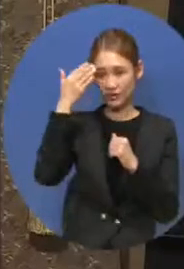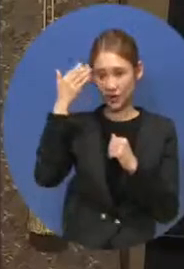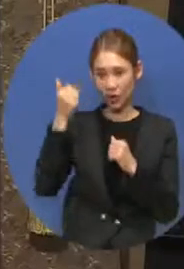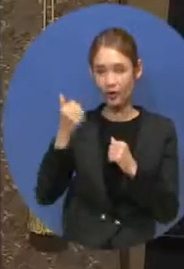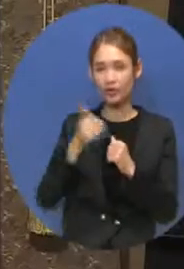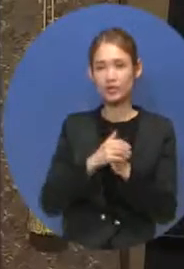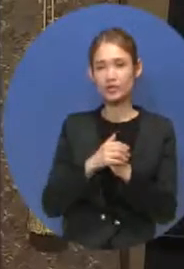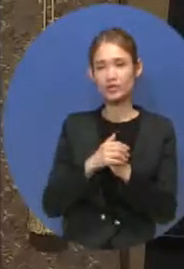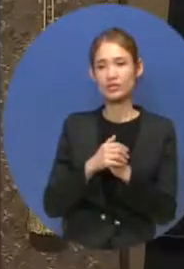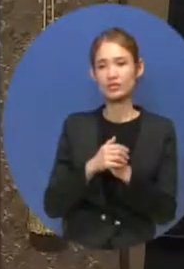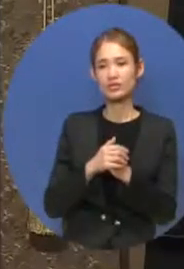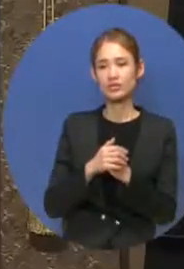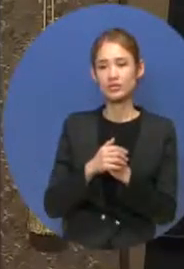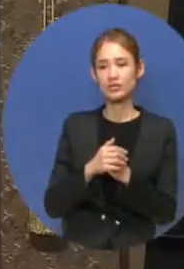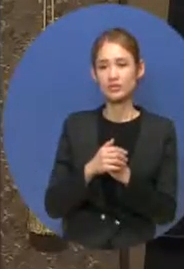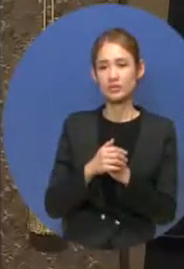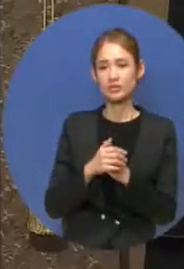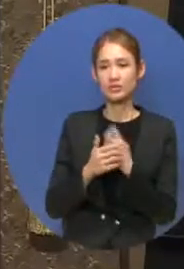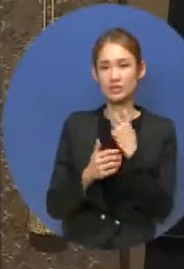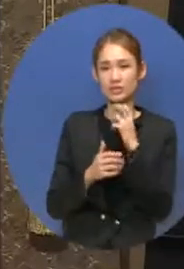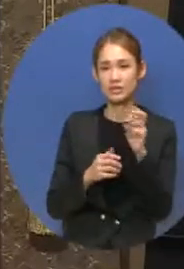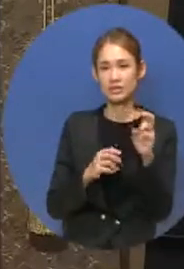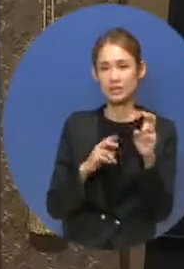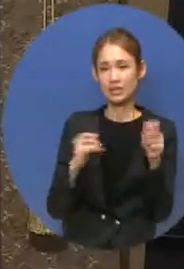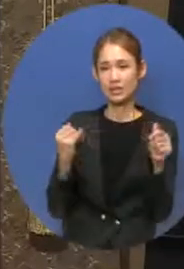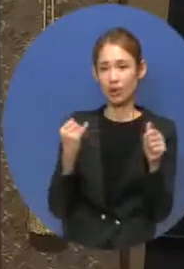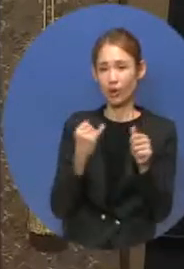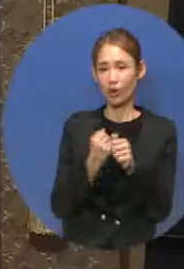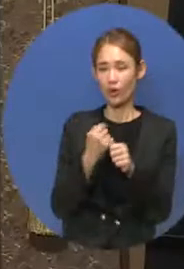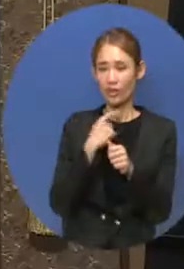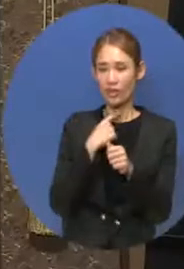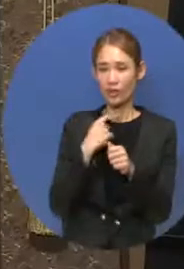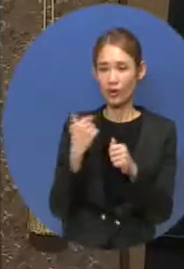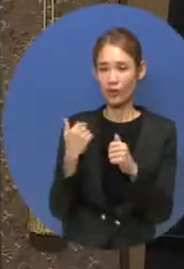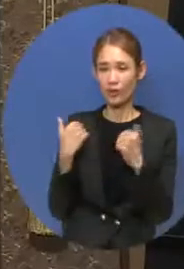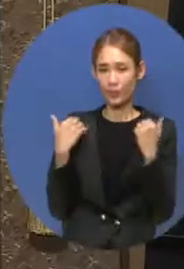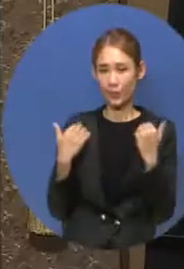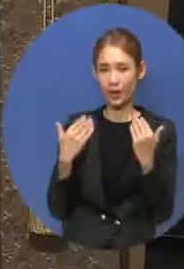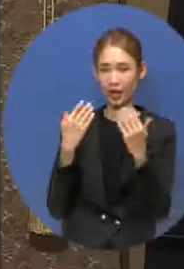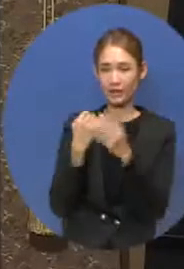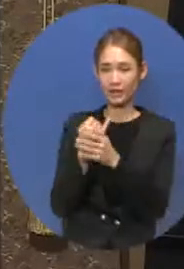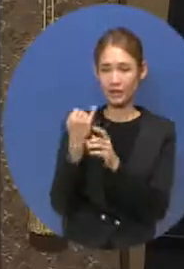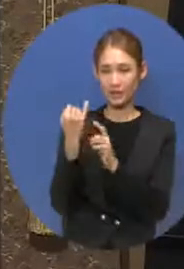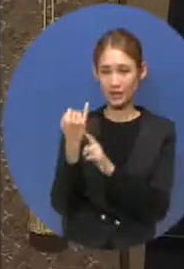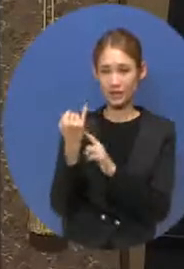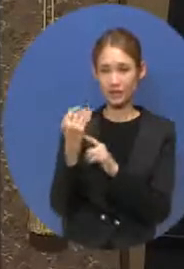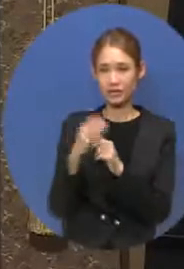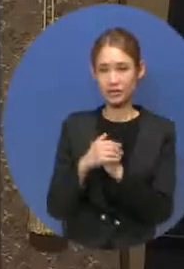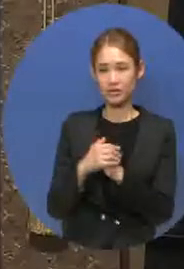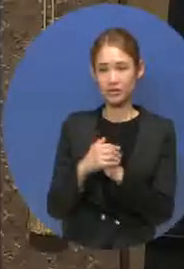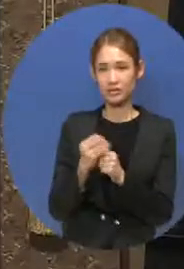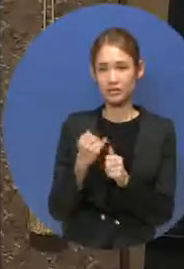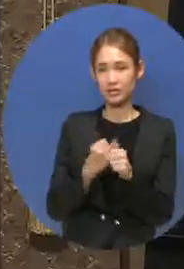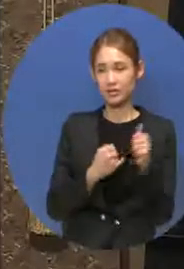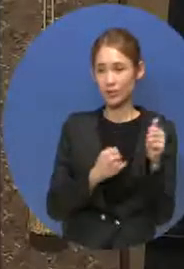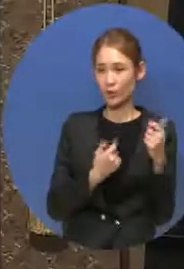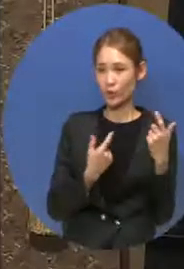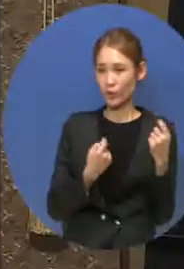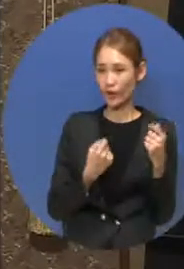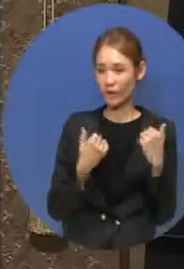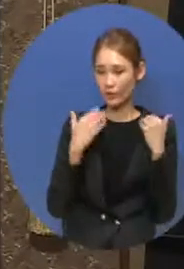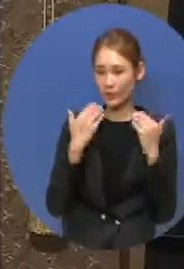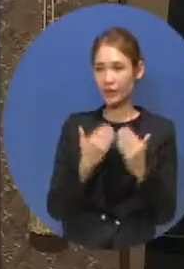아동기, 청소년기를 거쳐서 20대에 네. 결혼하신 여성 발달장애 당사자이신데요. 네. 남편분도